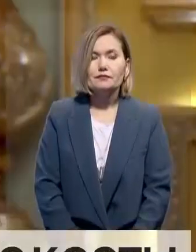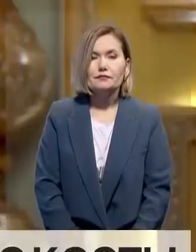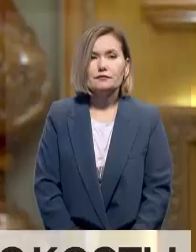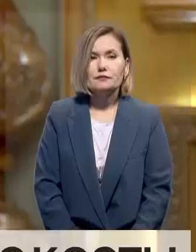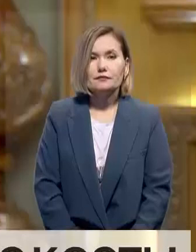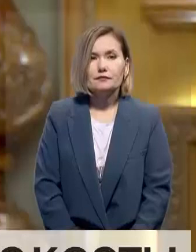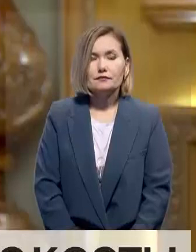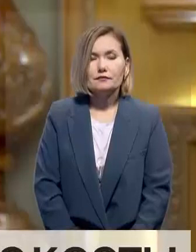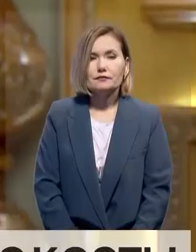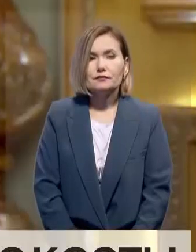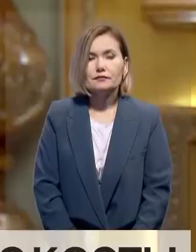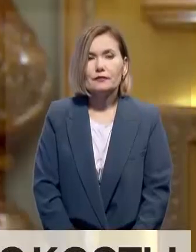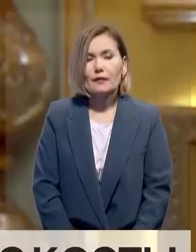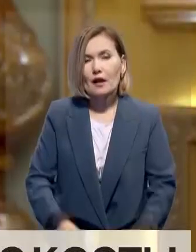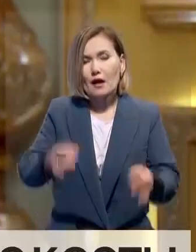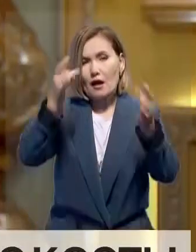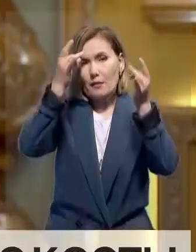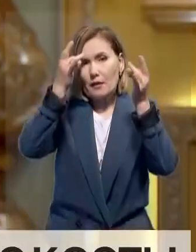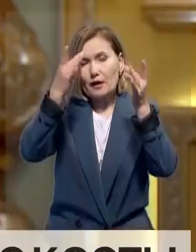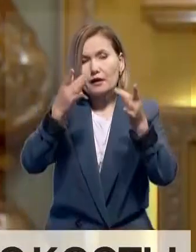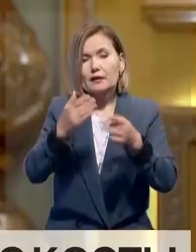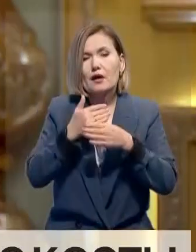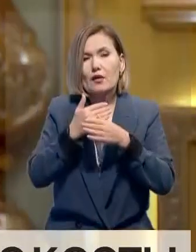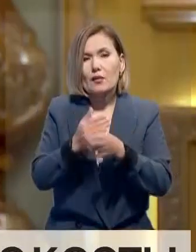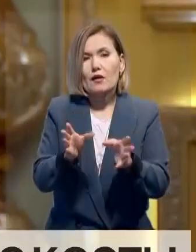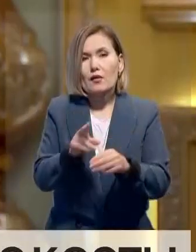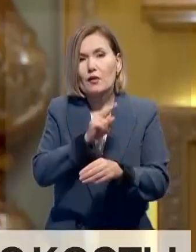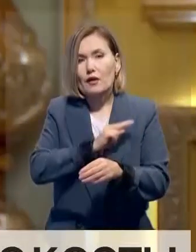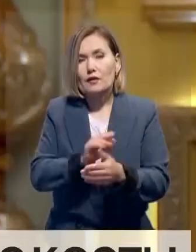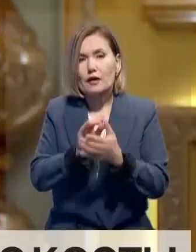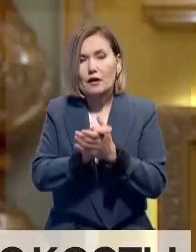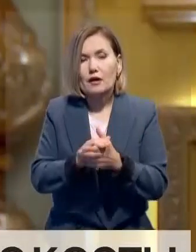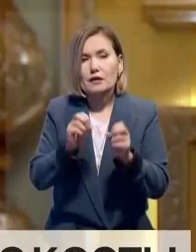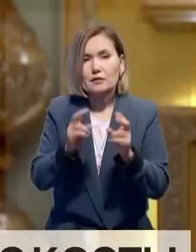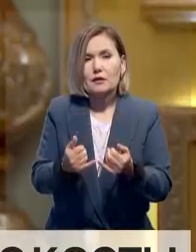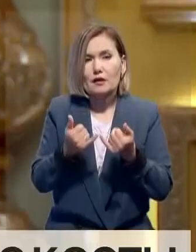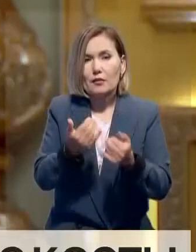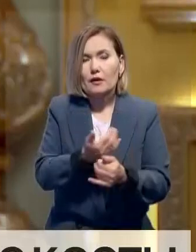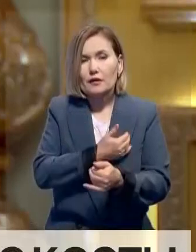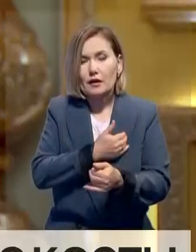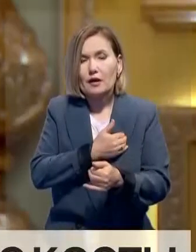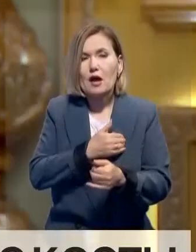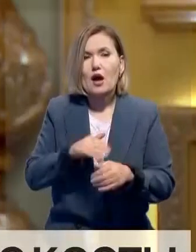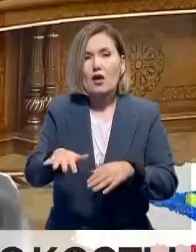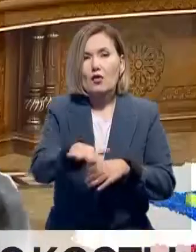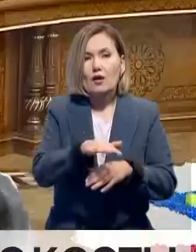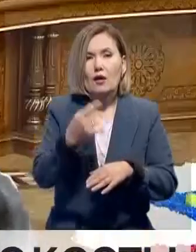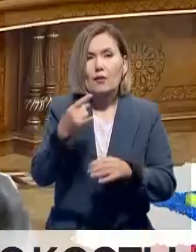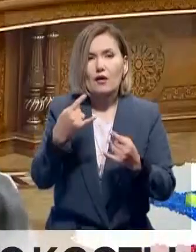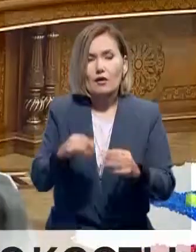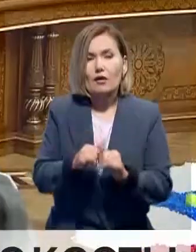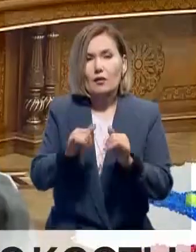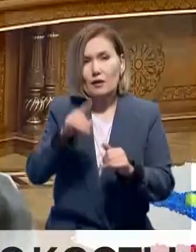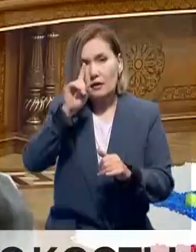Отдельно остановлюсь на вопросах. Мәдени гуманитарлық ынтымақтастықты нығайту мәселелеріне арнайы тоқталғым келеді. Өңірдегі демографиялық өсімнің орнықты